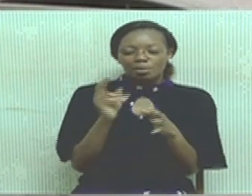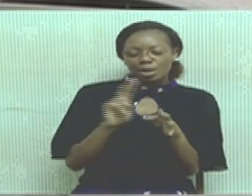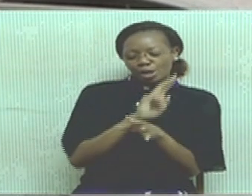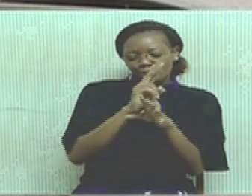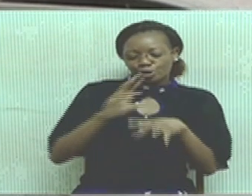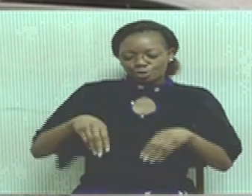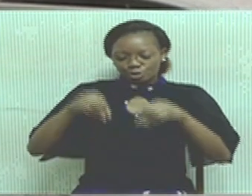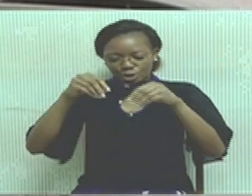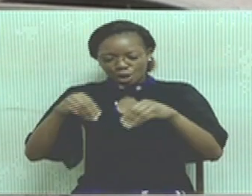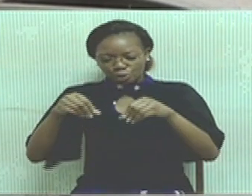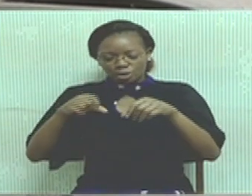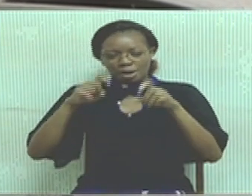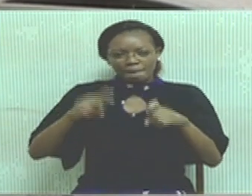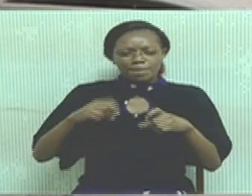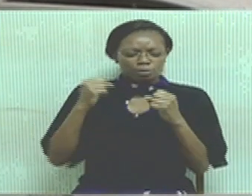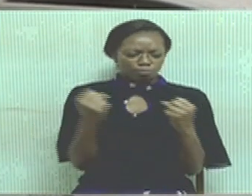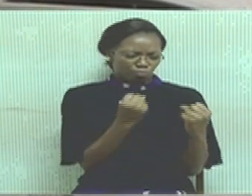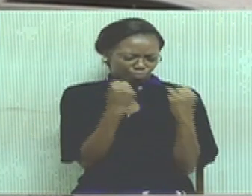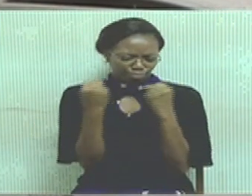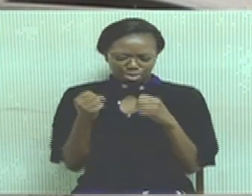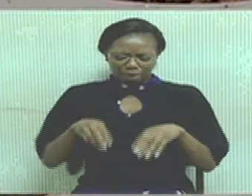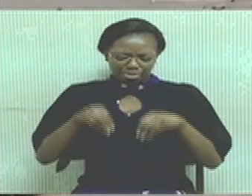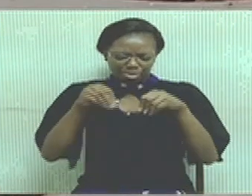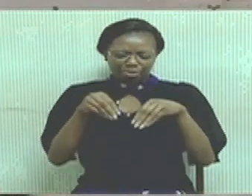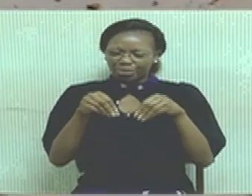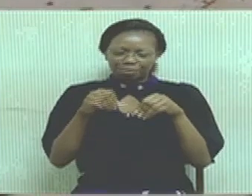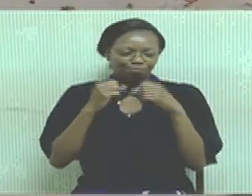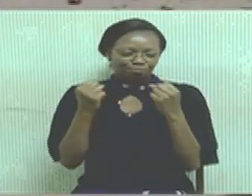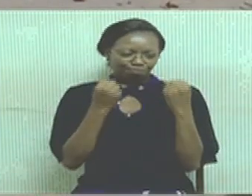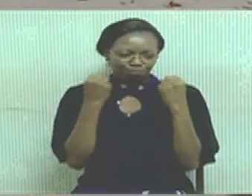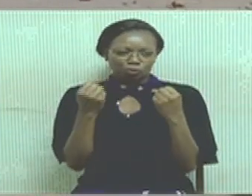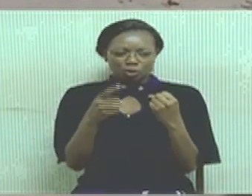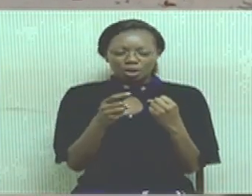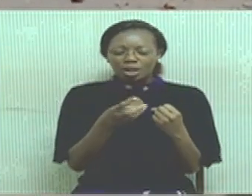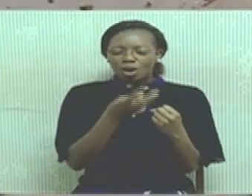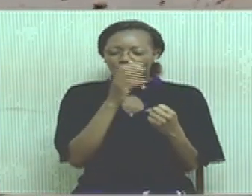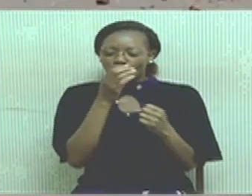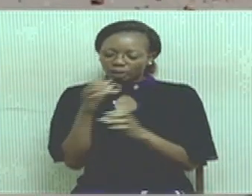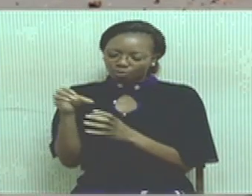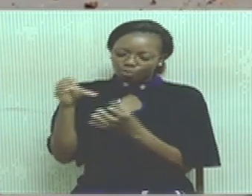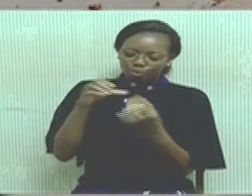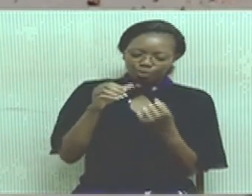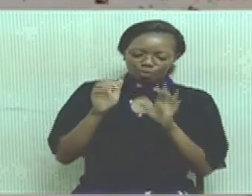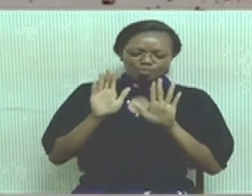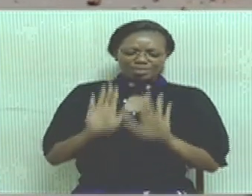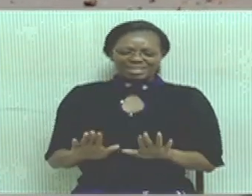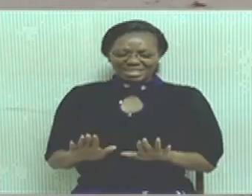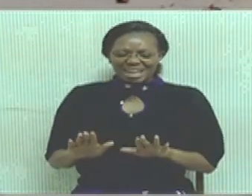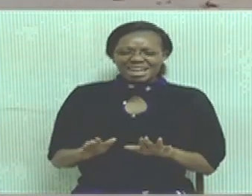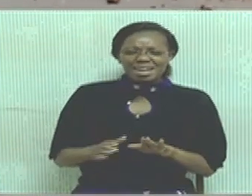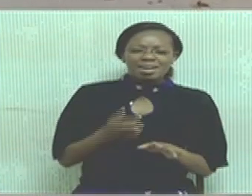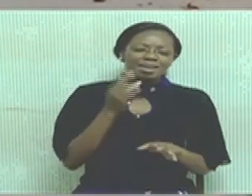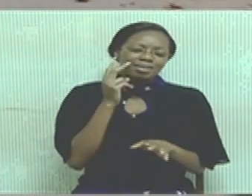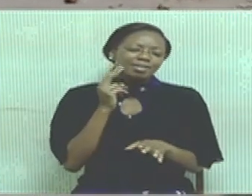lazima mchanga uwe mzito na si mwepesi sana. Mchanga usiwe unalaza maji kwa siku nyingi ili